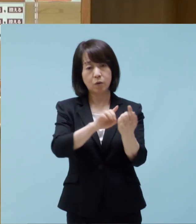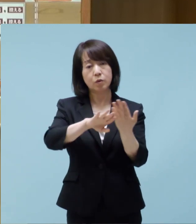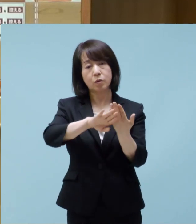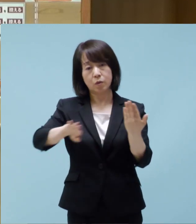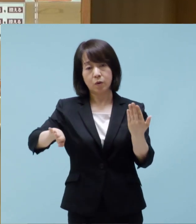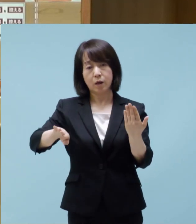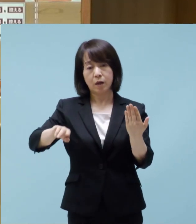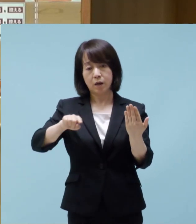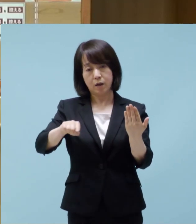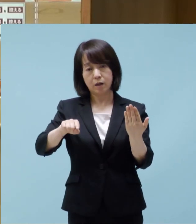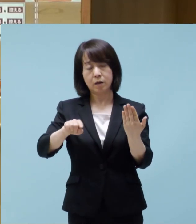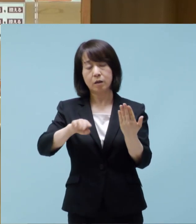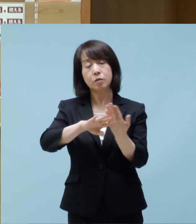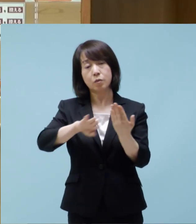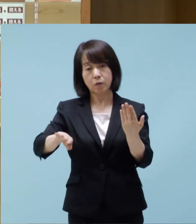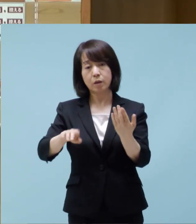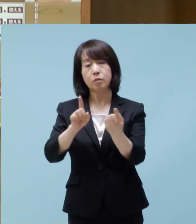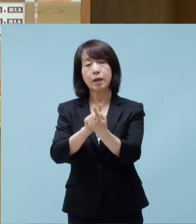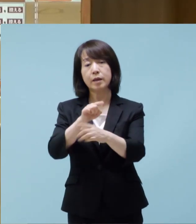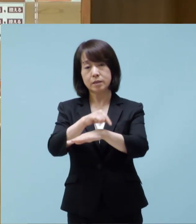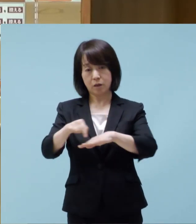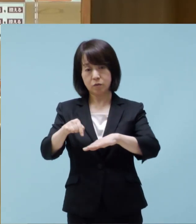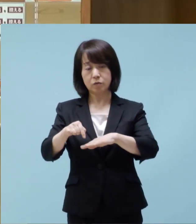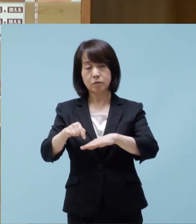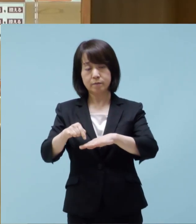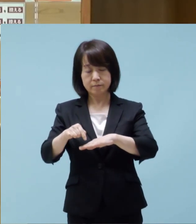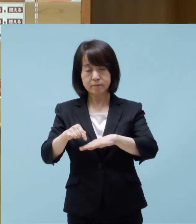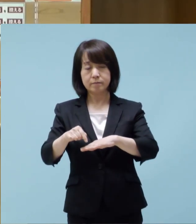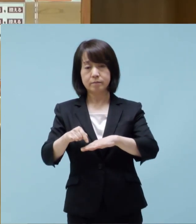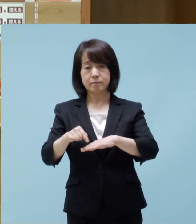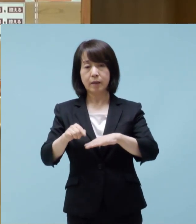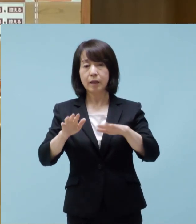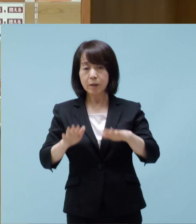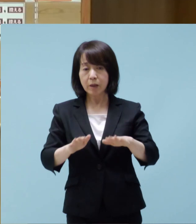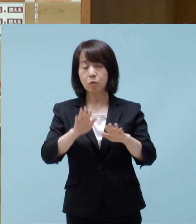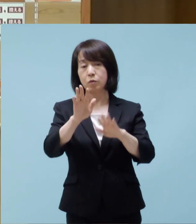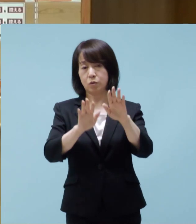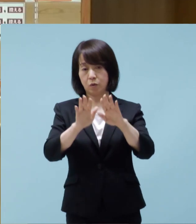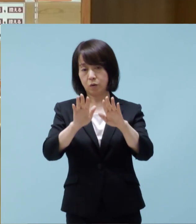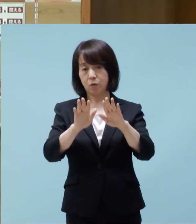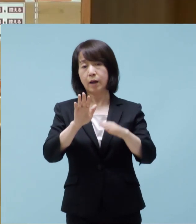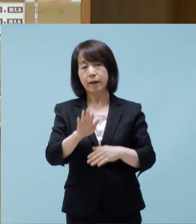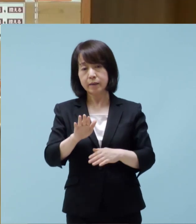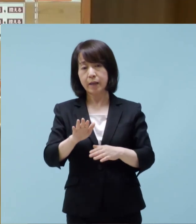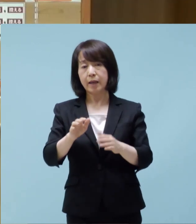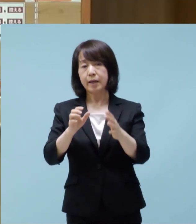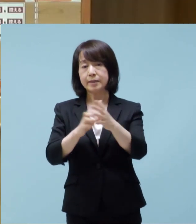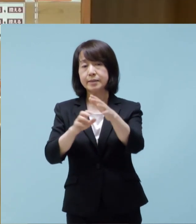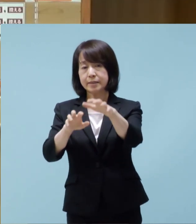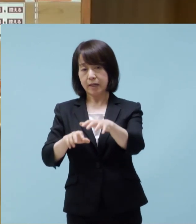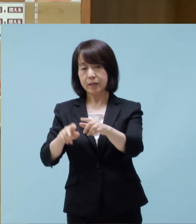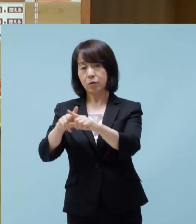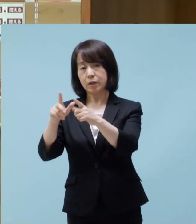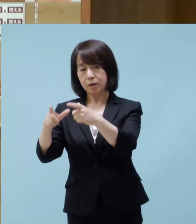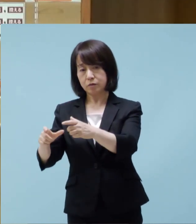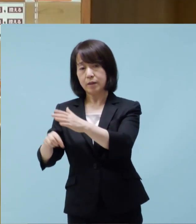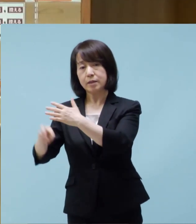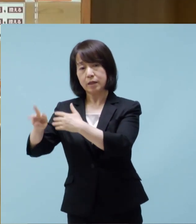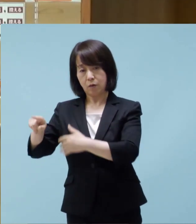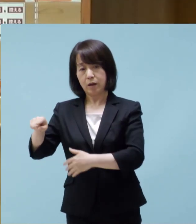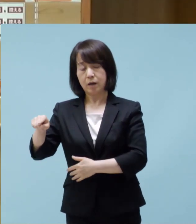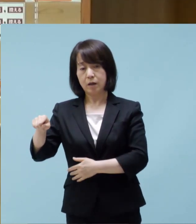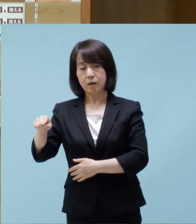まあ、対策といいますか、という状況の中で、石狩管内、小樽市、旭川について、段階的な